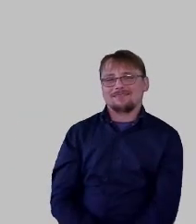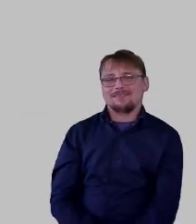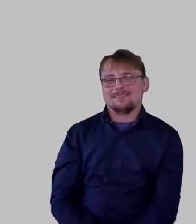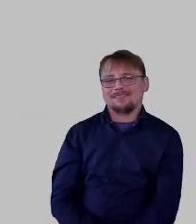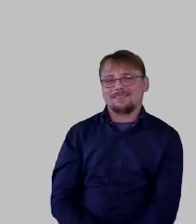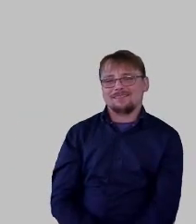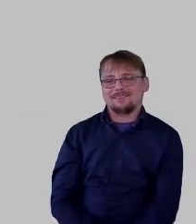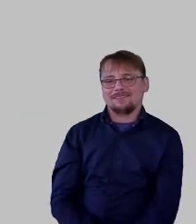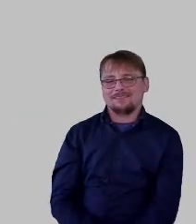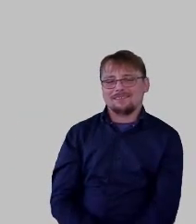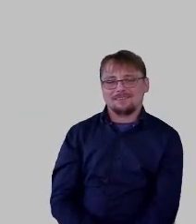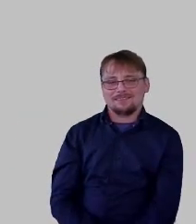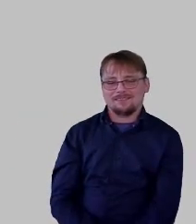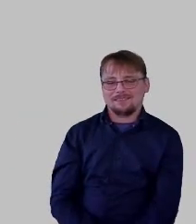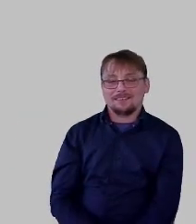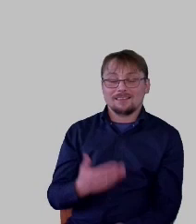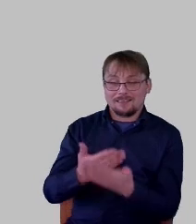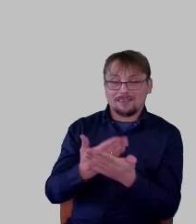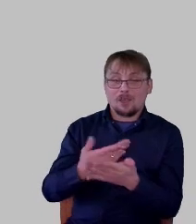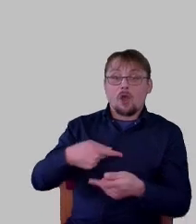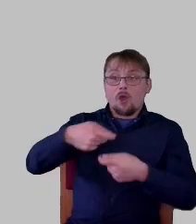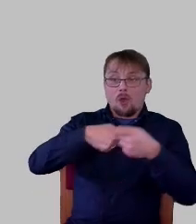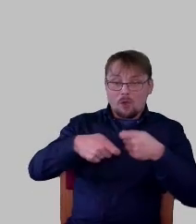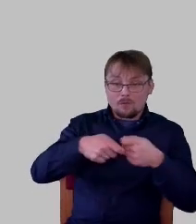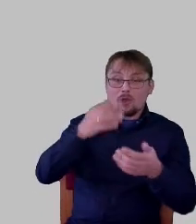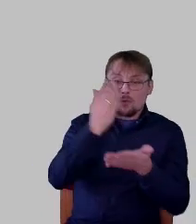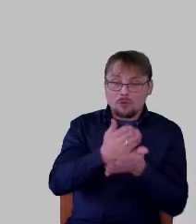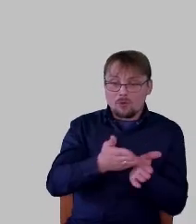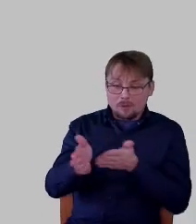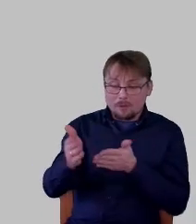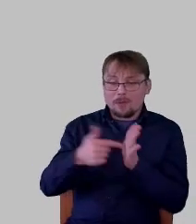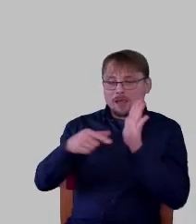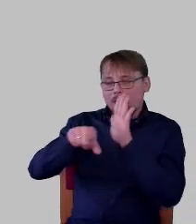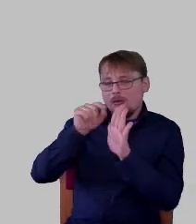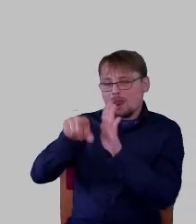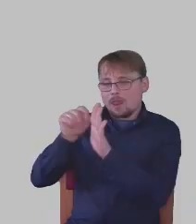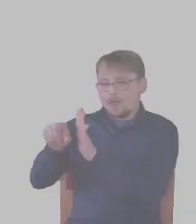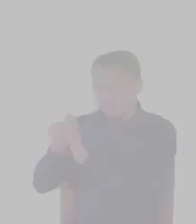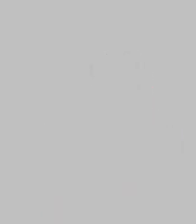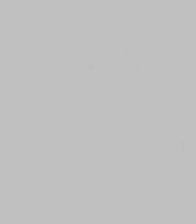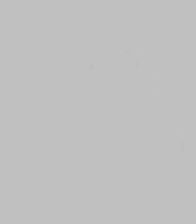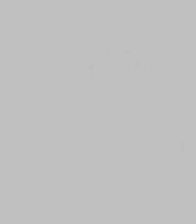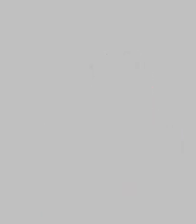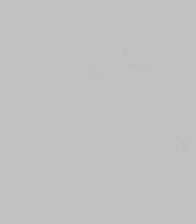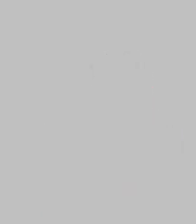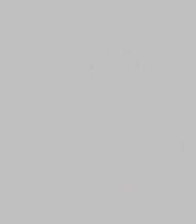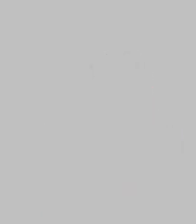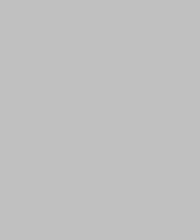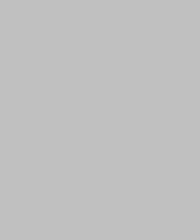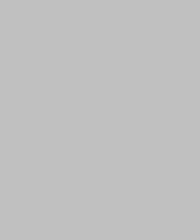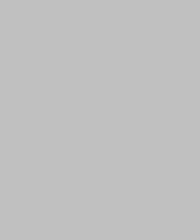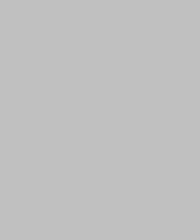Wybierajmy w związku z tym, z tych rozwiązań, które są w przepisach prawa. One nie są tylko i wyłącznie zawarte w tych przepisach,